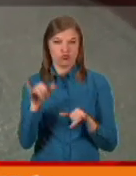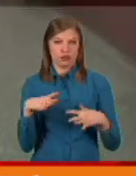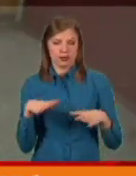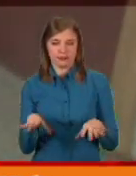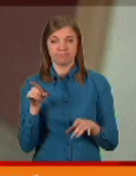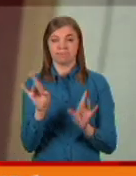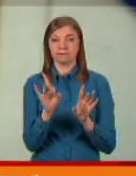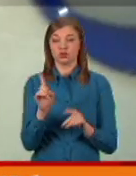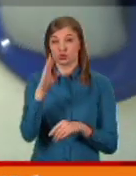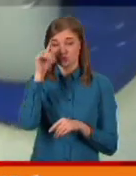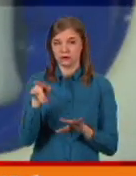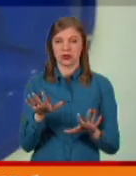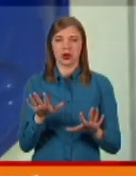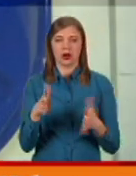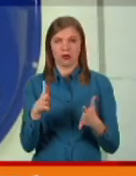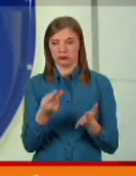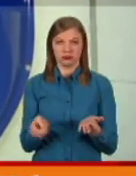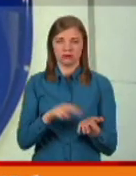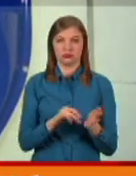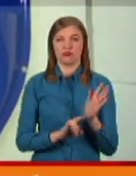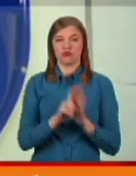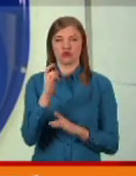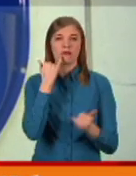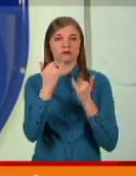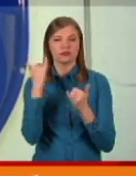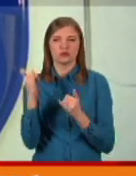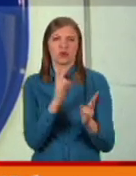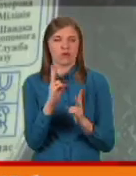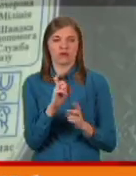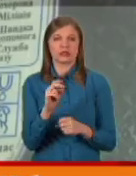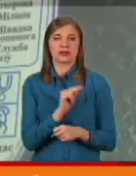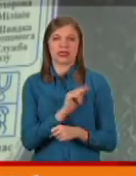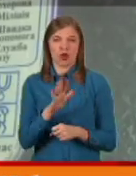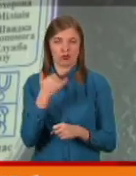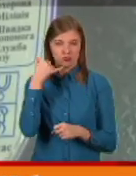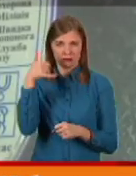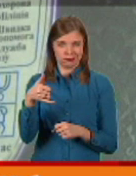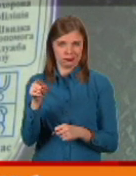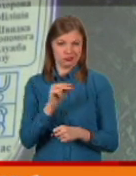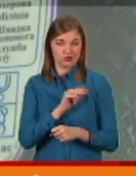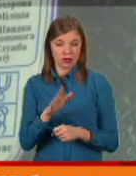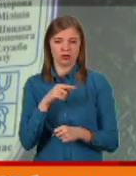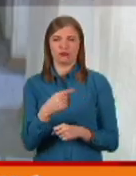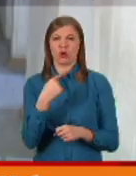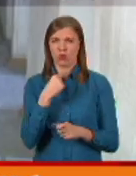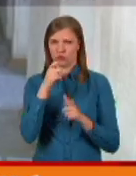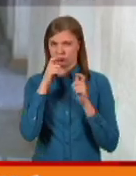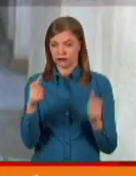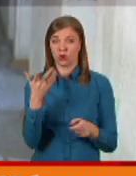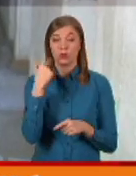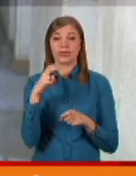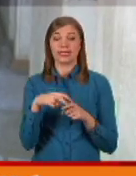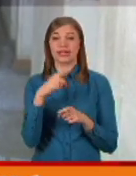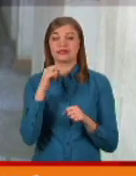Євген розповідає, чоловік раптом схопився та узявся телефонувати комусь із неробочого таксофону у коридорі. Голосно кричав, коли ж